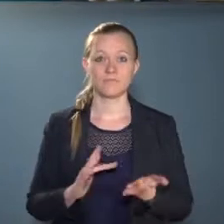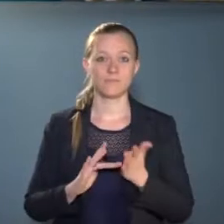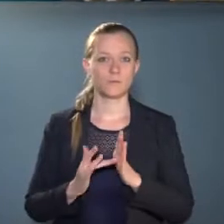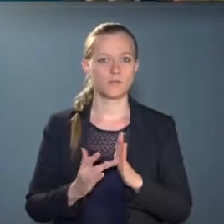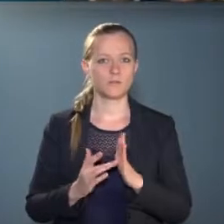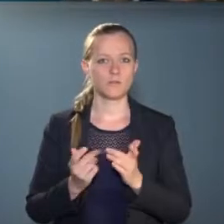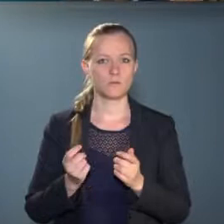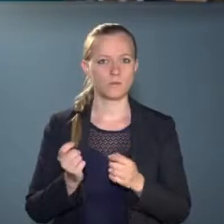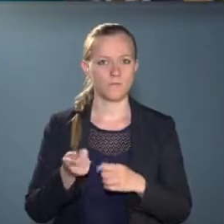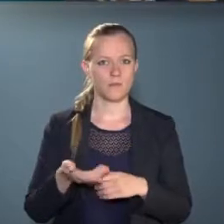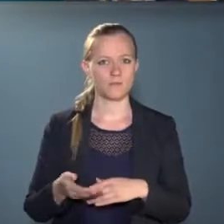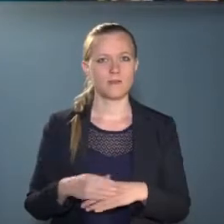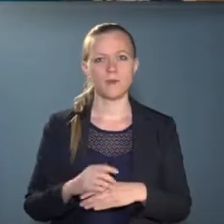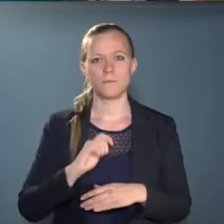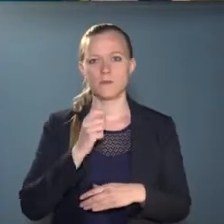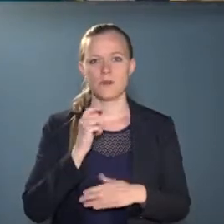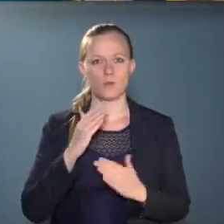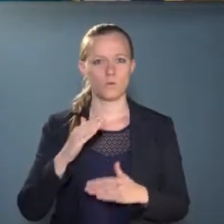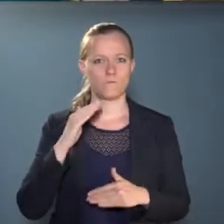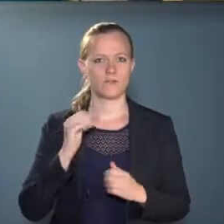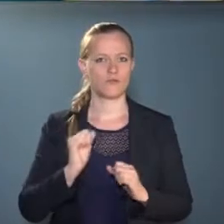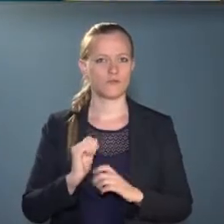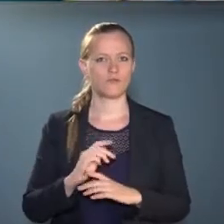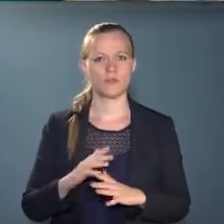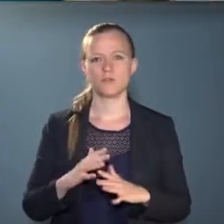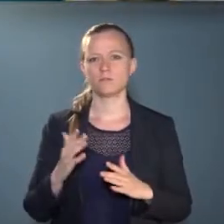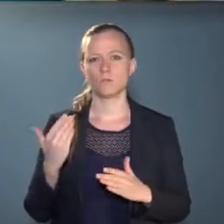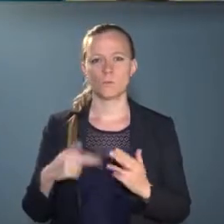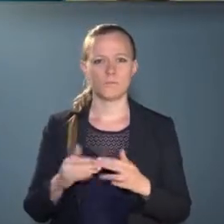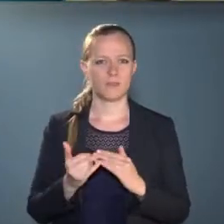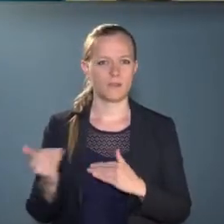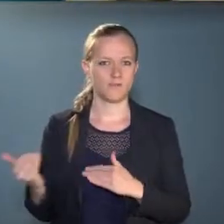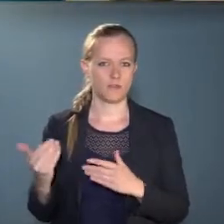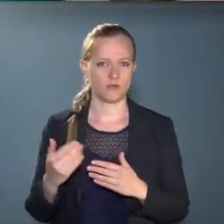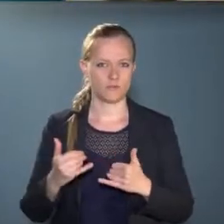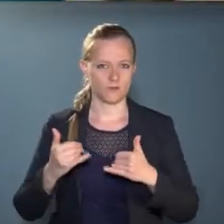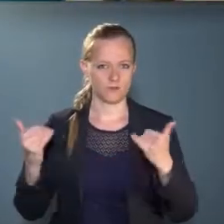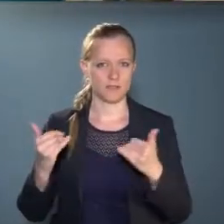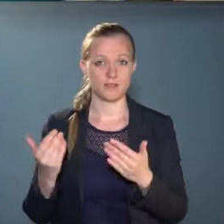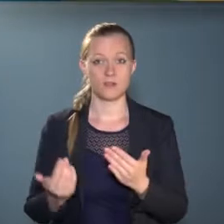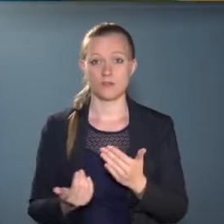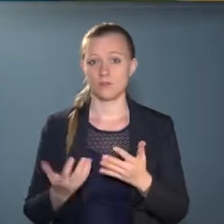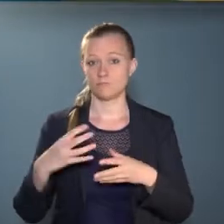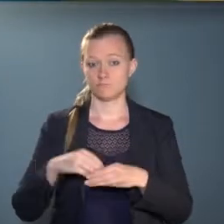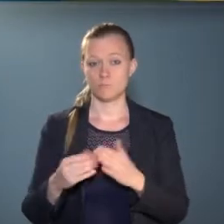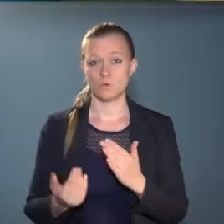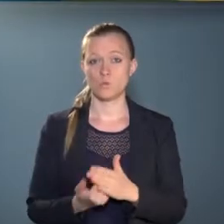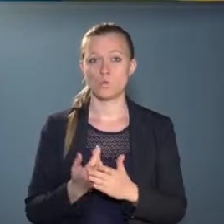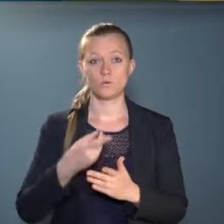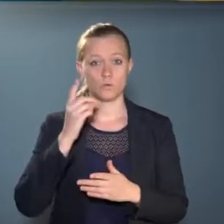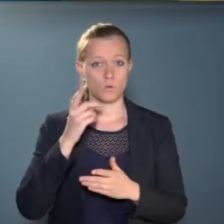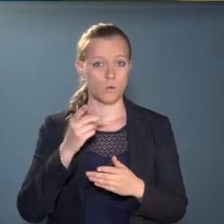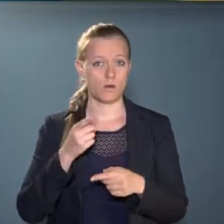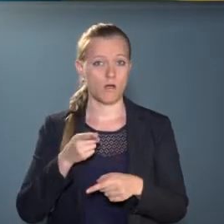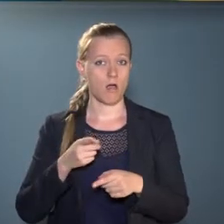Bemutatkozott Kőbányán a Magyar Honvédség több éves haderőfejlesztési programjának részeként vásárolt új török harci jármű,